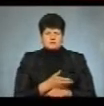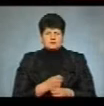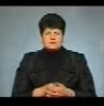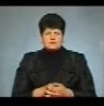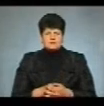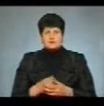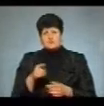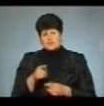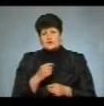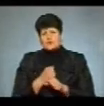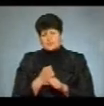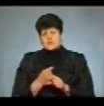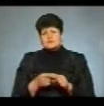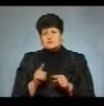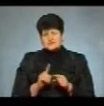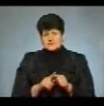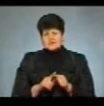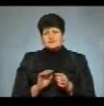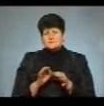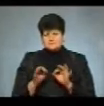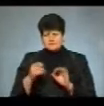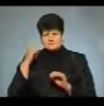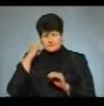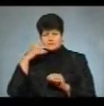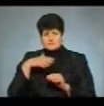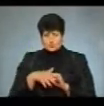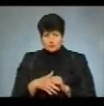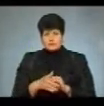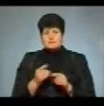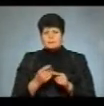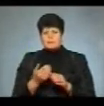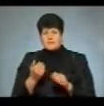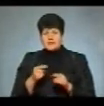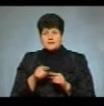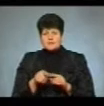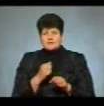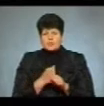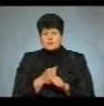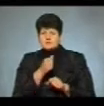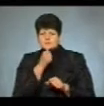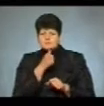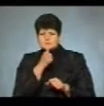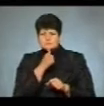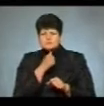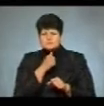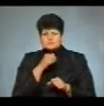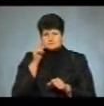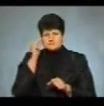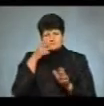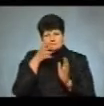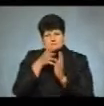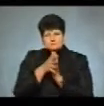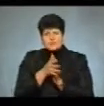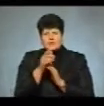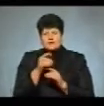вони це роблять досить логічно і свідомо. Чому? Тому що, звичайно, перед тим робляться певні заміри, вивчається відповідно